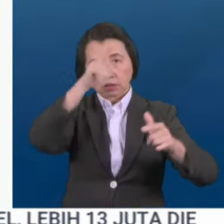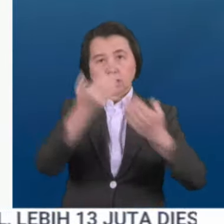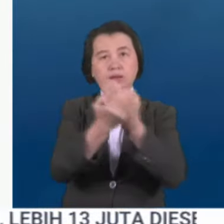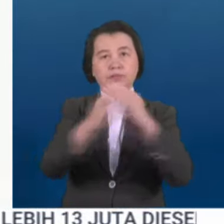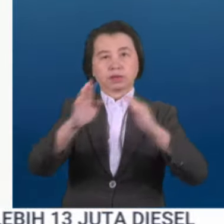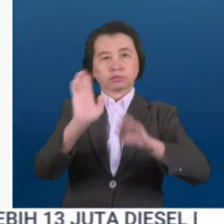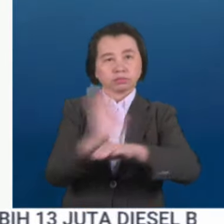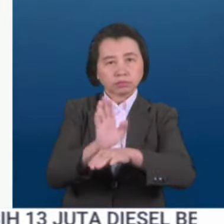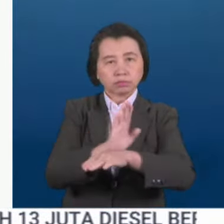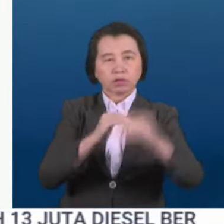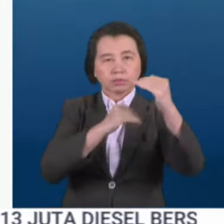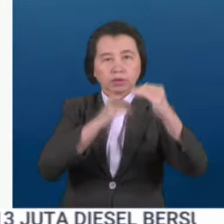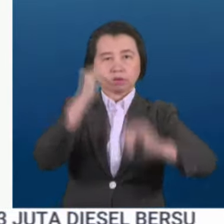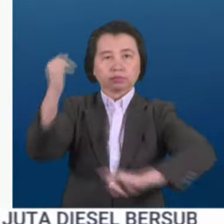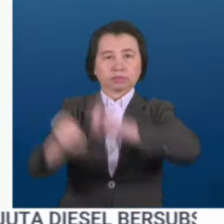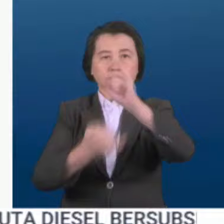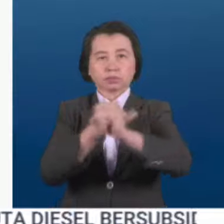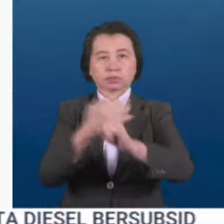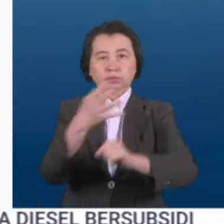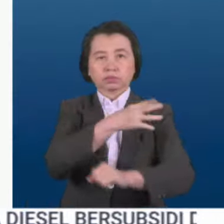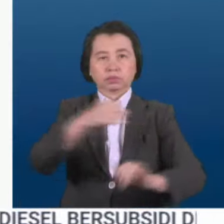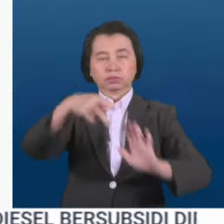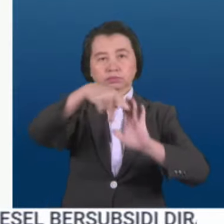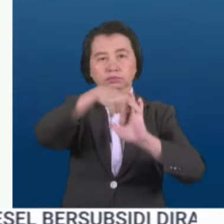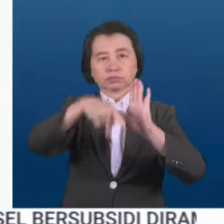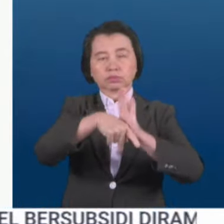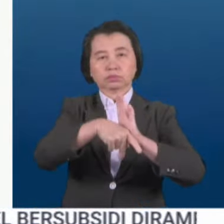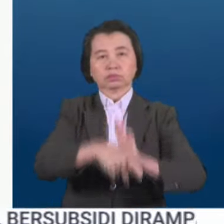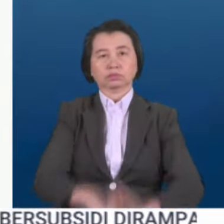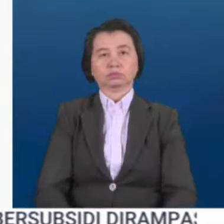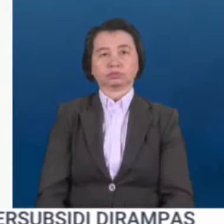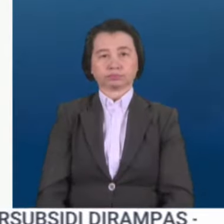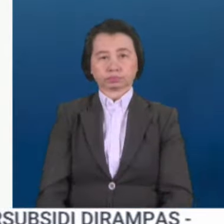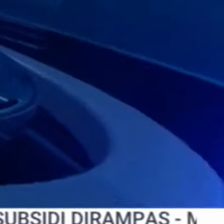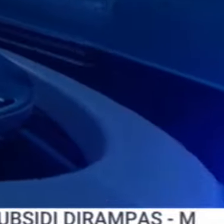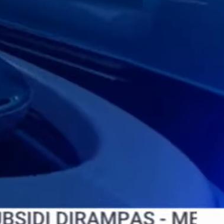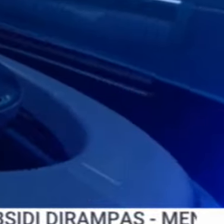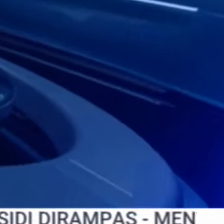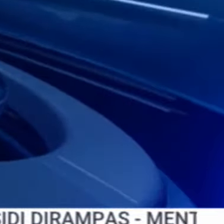kebebasan berdagang di peringkat antarabangsa dan peraturan.